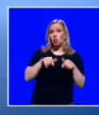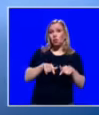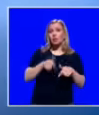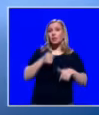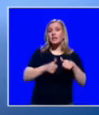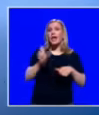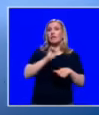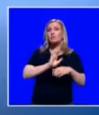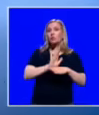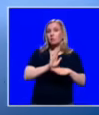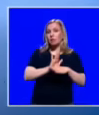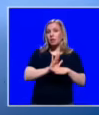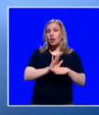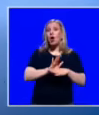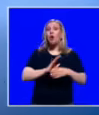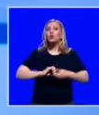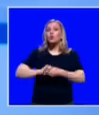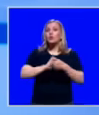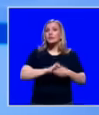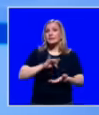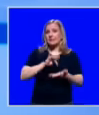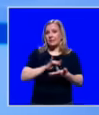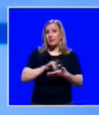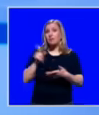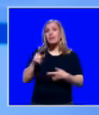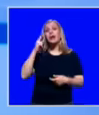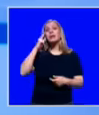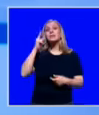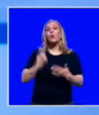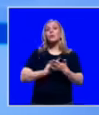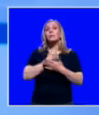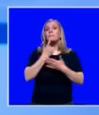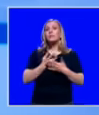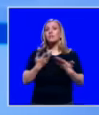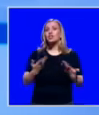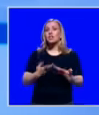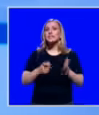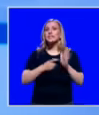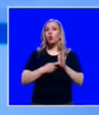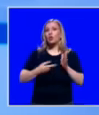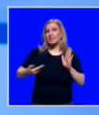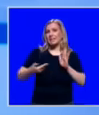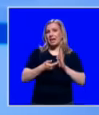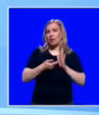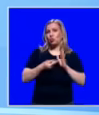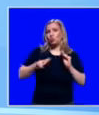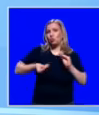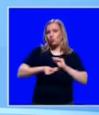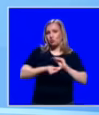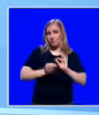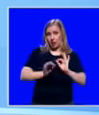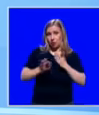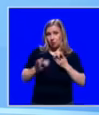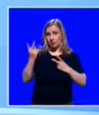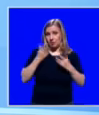от Коалиция Център, но понеже пък вие споменахте, че едно от първите неща ще бъде закон срещу корупцията, так правилно ли съм